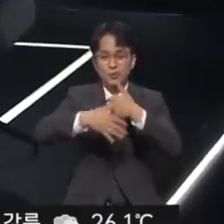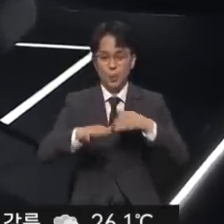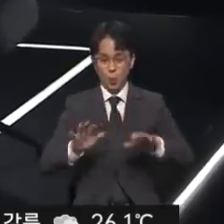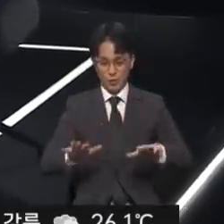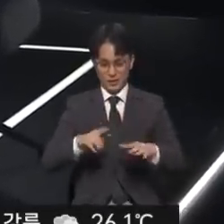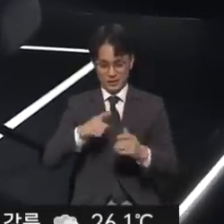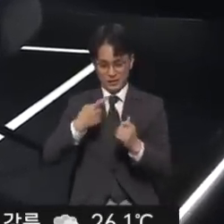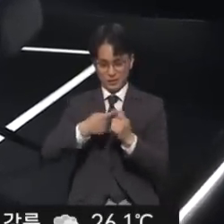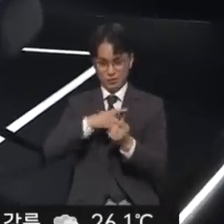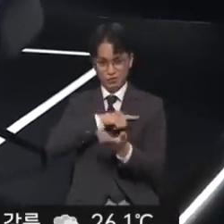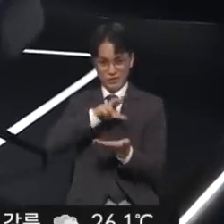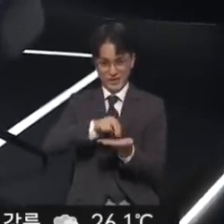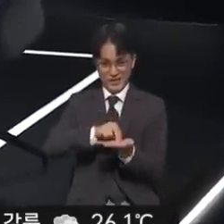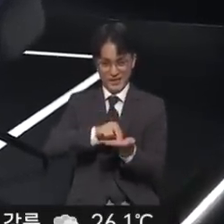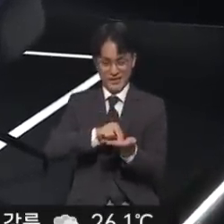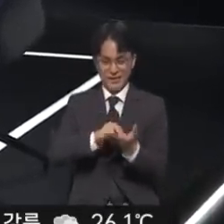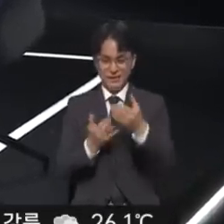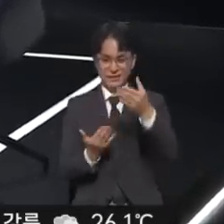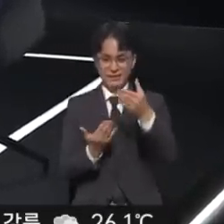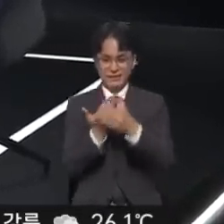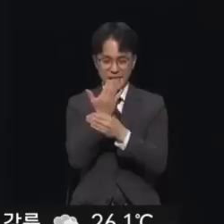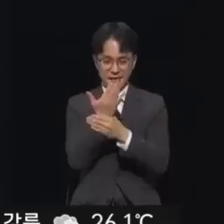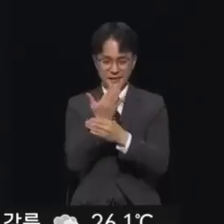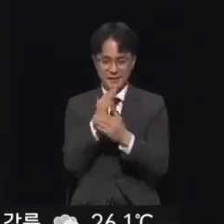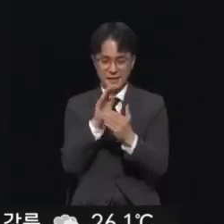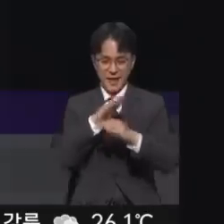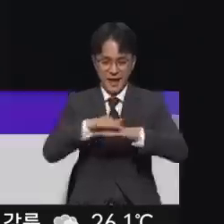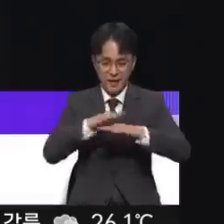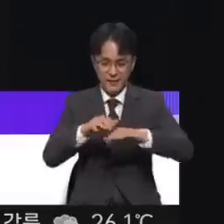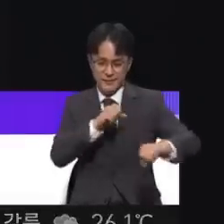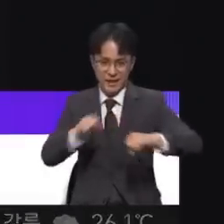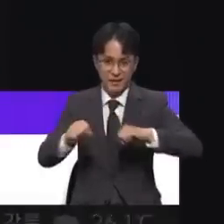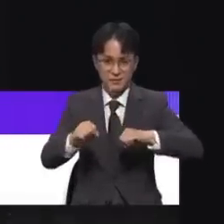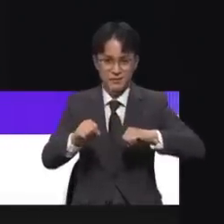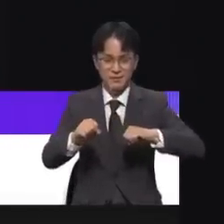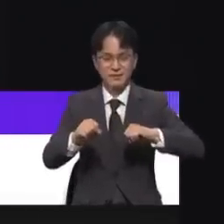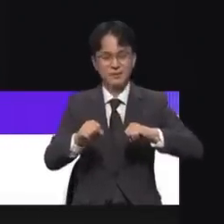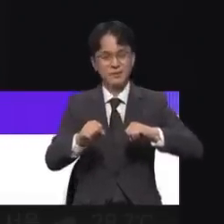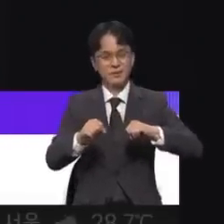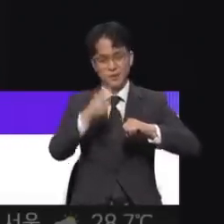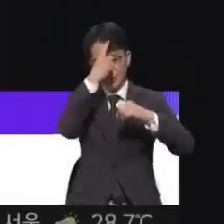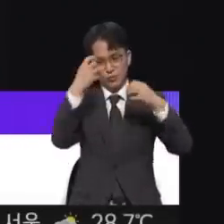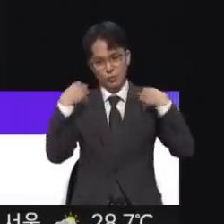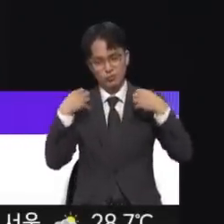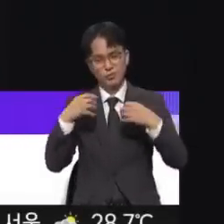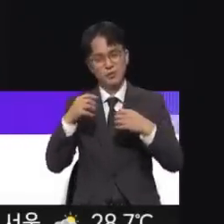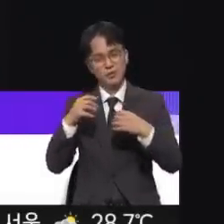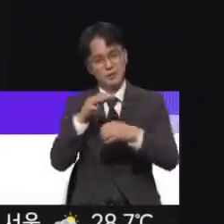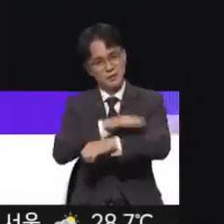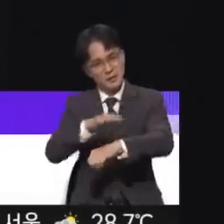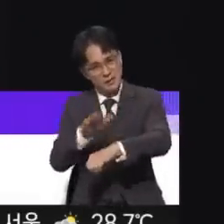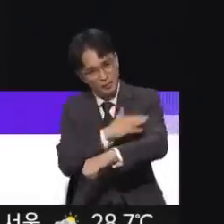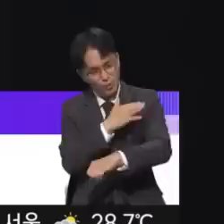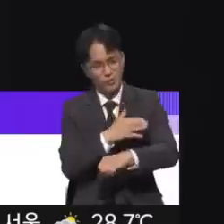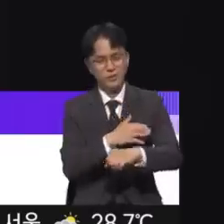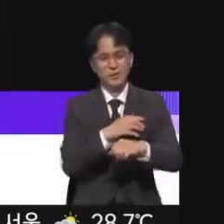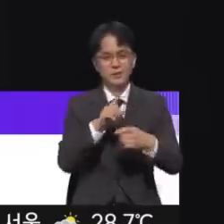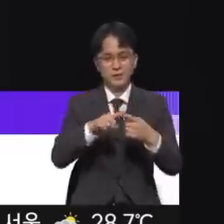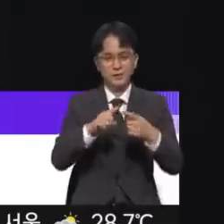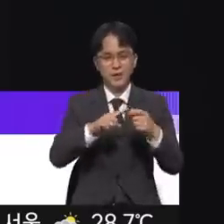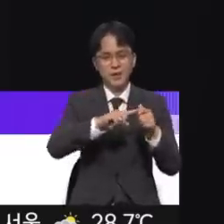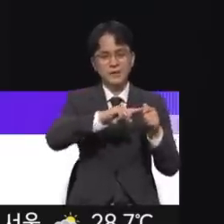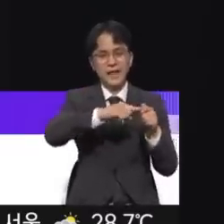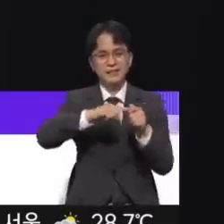내용에 대한 여러분들의 의견 또 뭐 패널 들에 대한 외경 여러가지 보내주시면 저희가 또 선정해서 영어